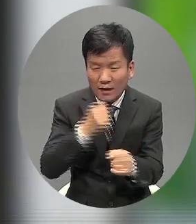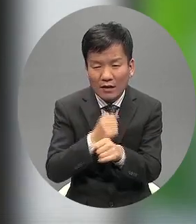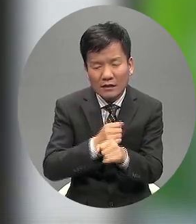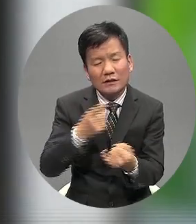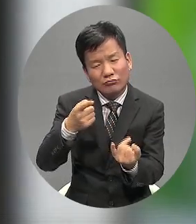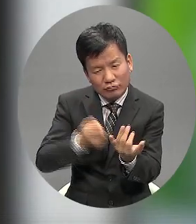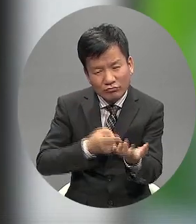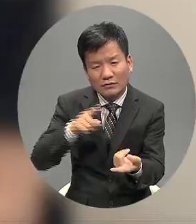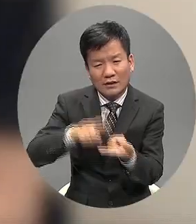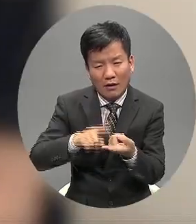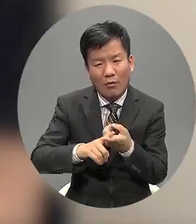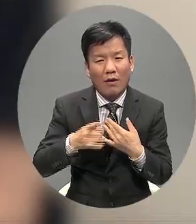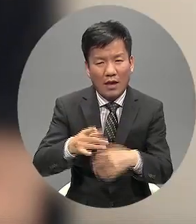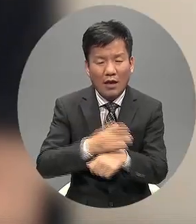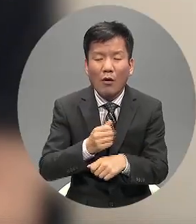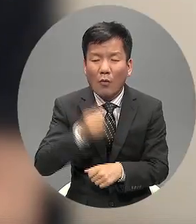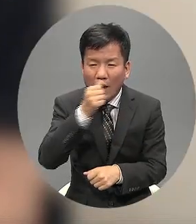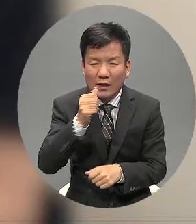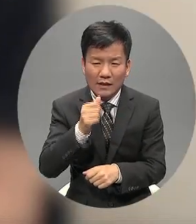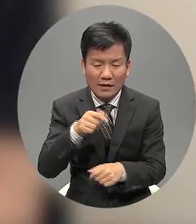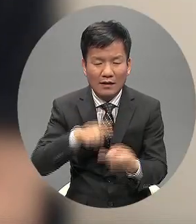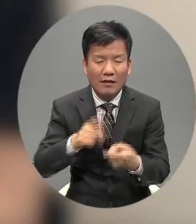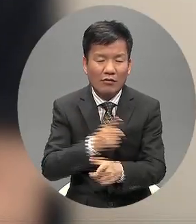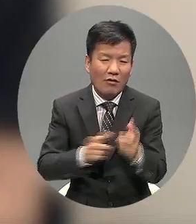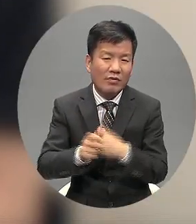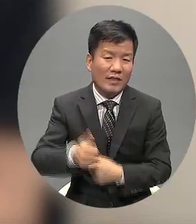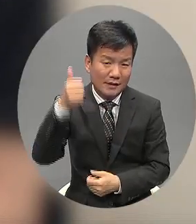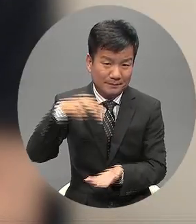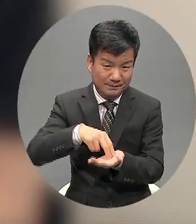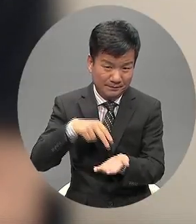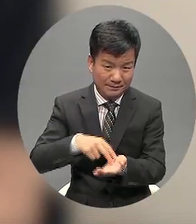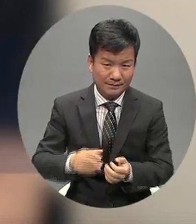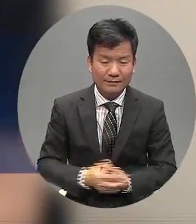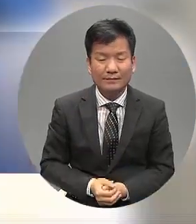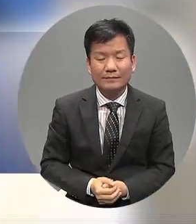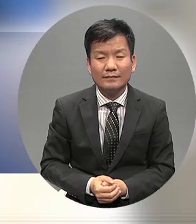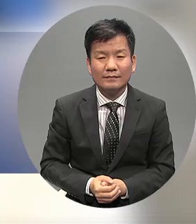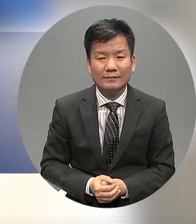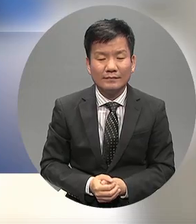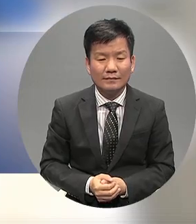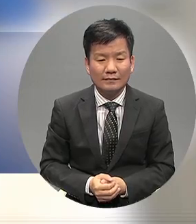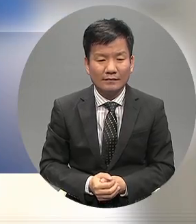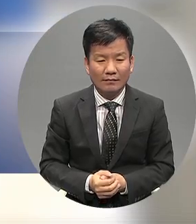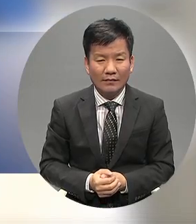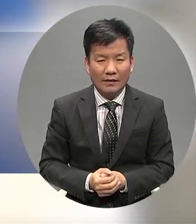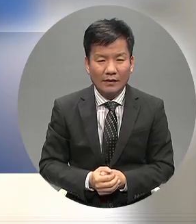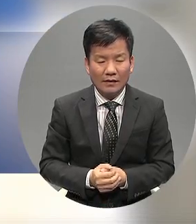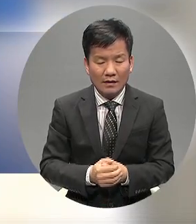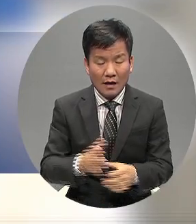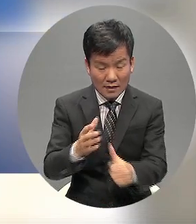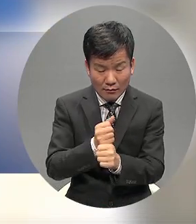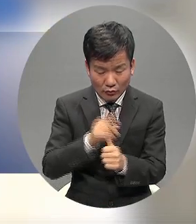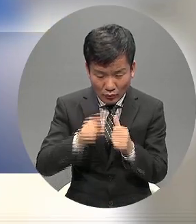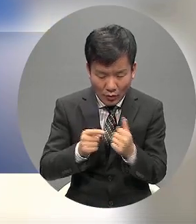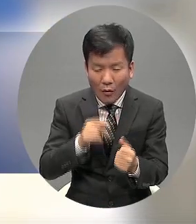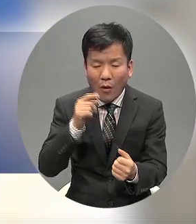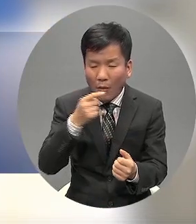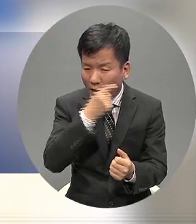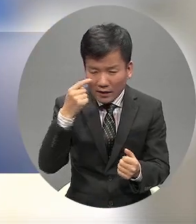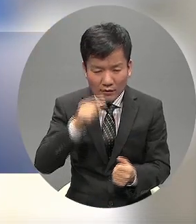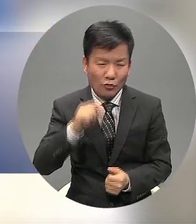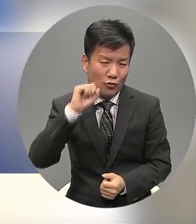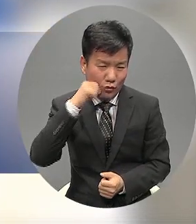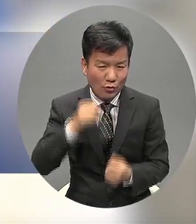수술을 그대로 진행하는 게 고양이들에게도 더 낫다고 설명합니다. 포획틀 안에 있는 상태에서 확인이 안 되고 그래서 결국에는 이제 마취를 하게